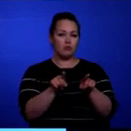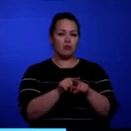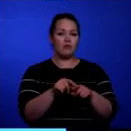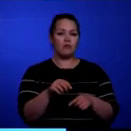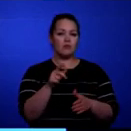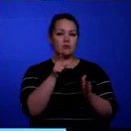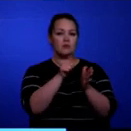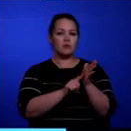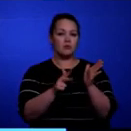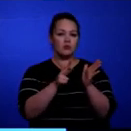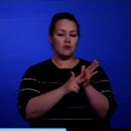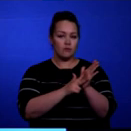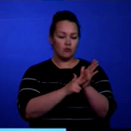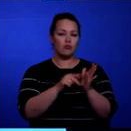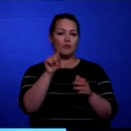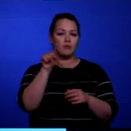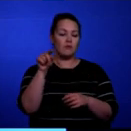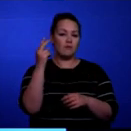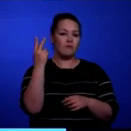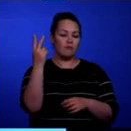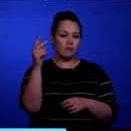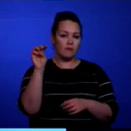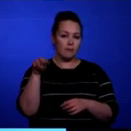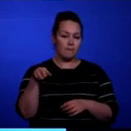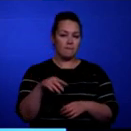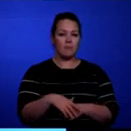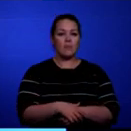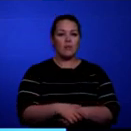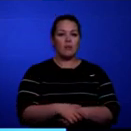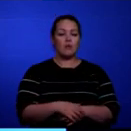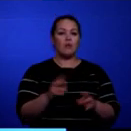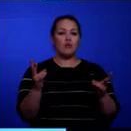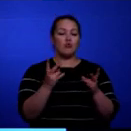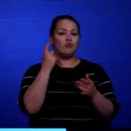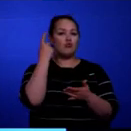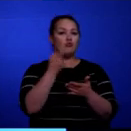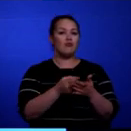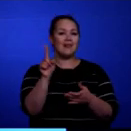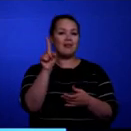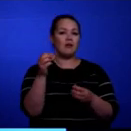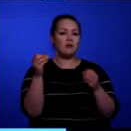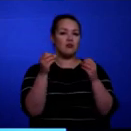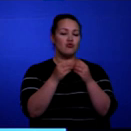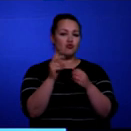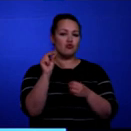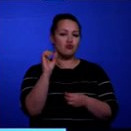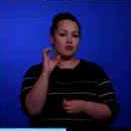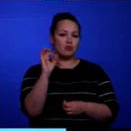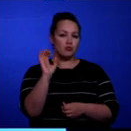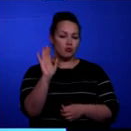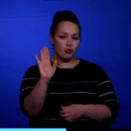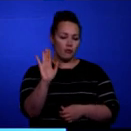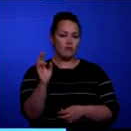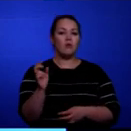семьдесят восемь квадратных метров ну а теперь нужно узнать за 10 часов для этого мы